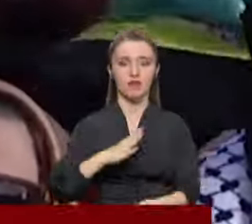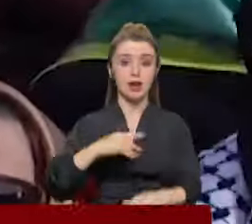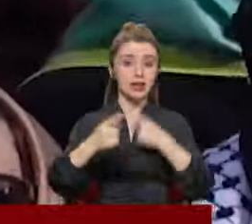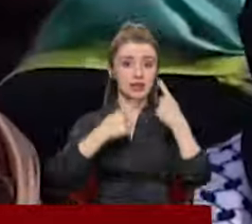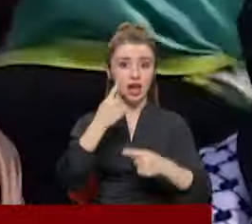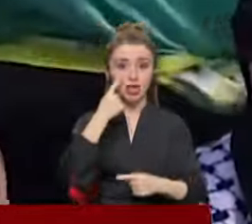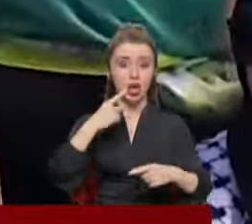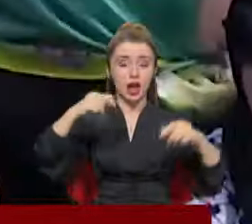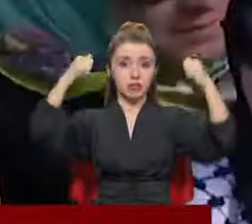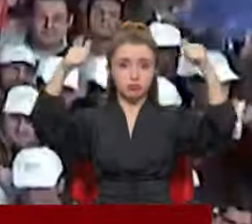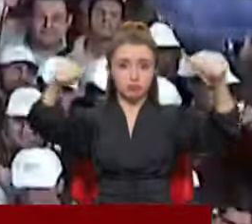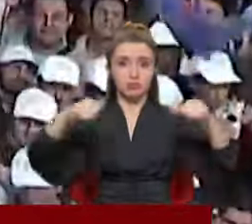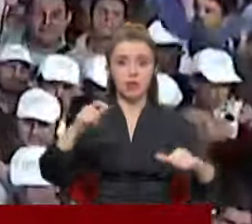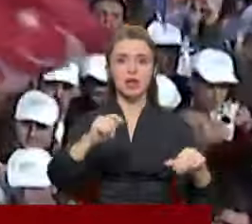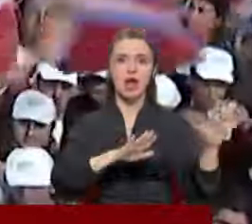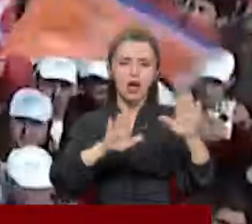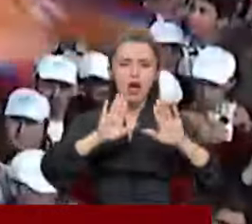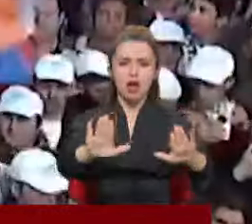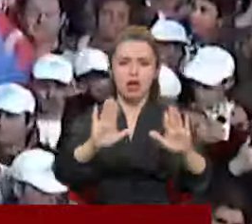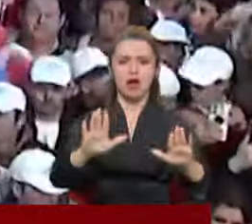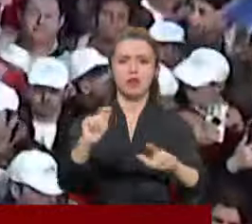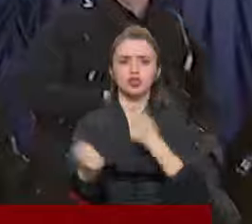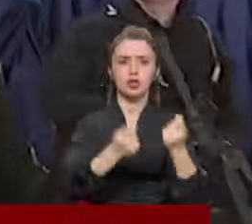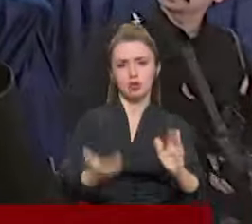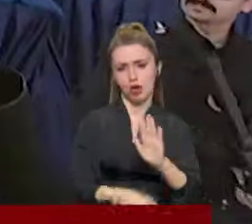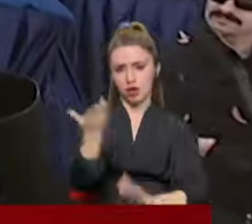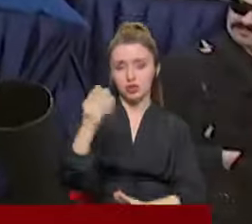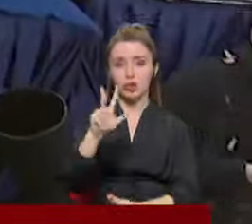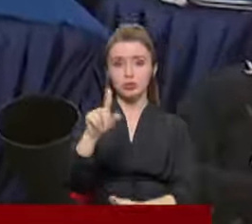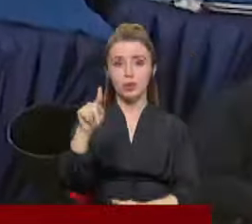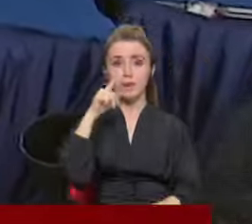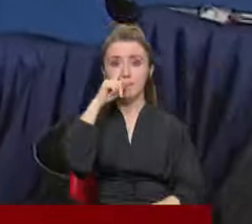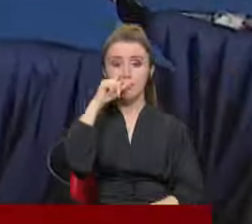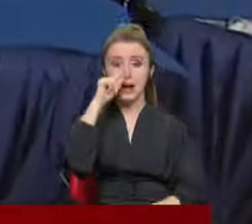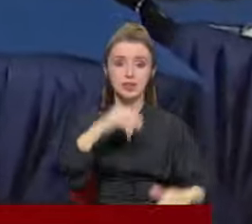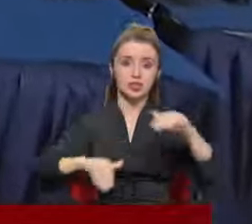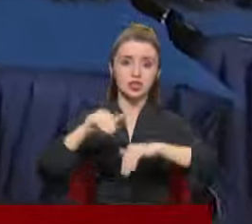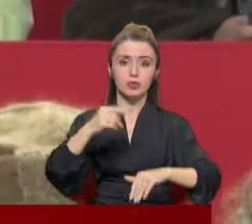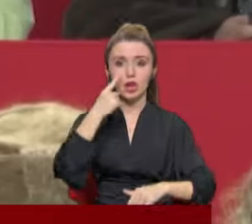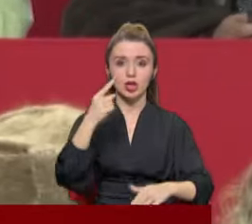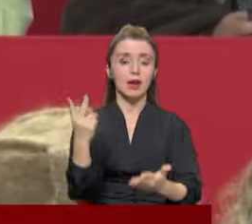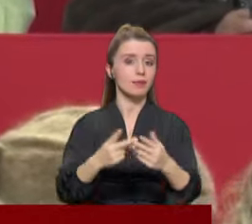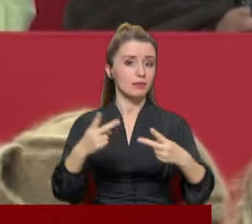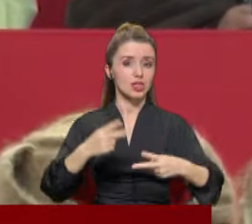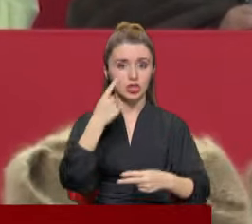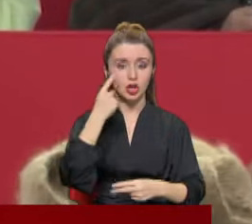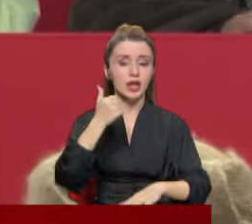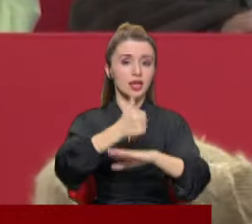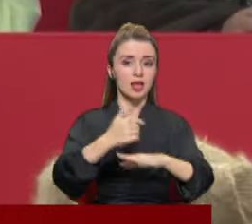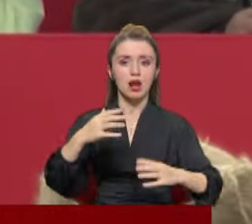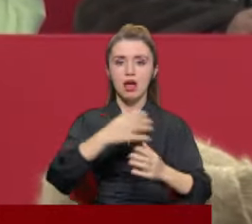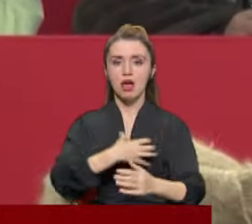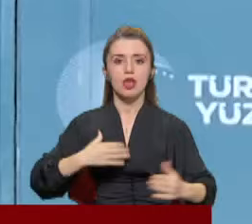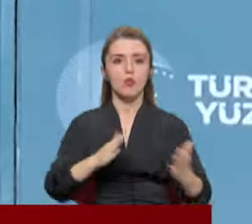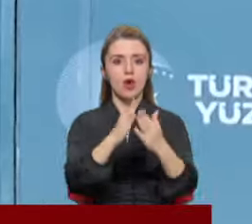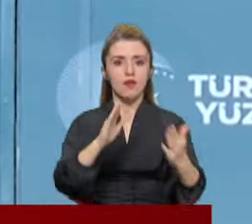İddiaya göre pankartı açanlara müdahale edildi, pankart kaldırıldı. 31 Mart seçimlerine ilişkin mesajlardaysa iktidar ana muhalefet